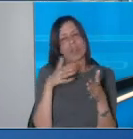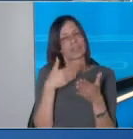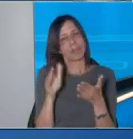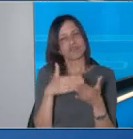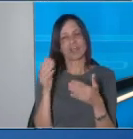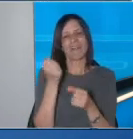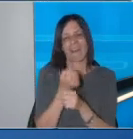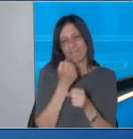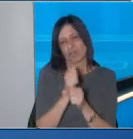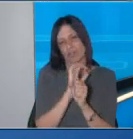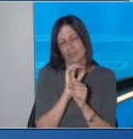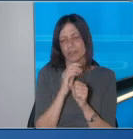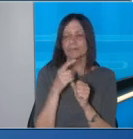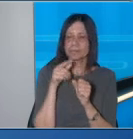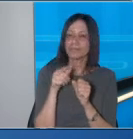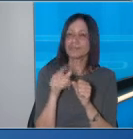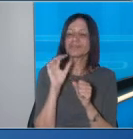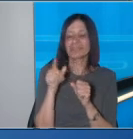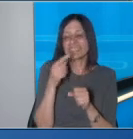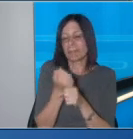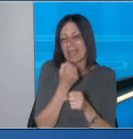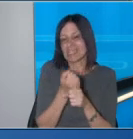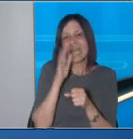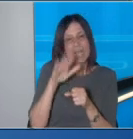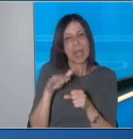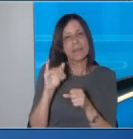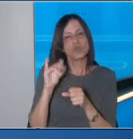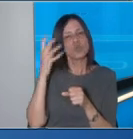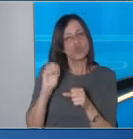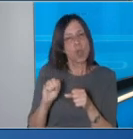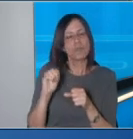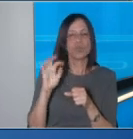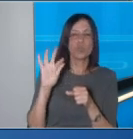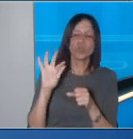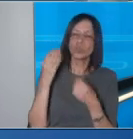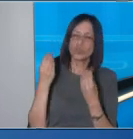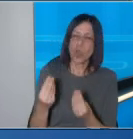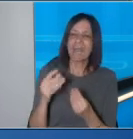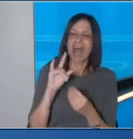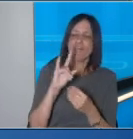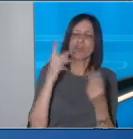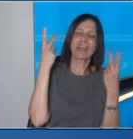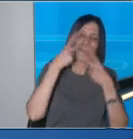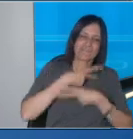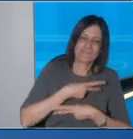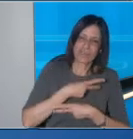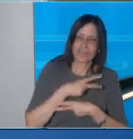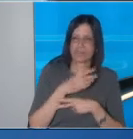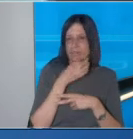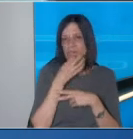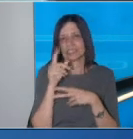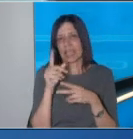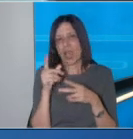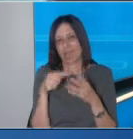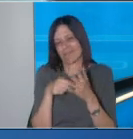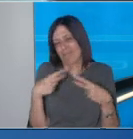לעבוד למענם. וזה מעשה שגם יונטון קלפון הבין אותו טוב מאוד, זה לא הבטן הערכה, אלא כמה שהם צריכים, יכול